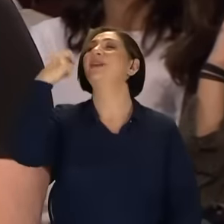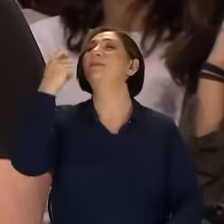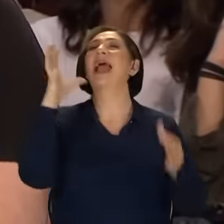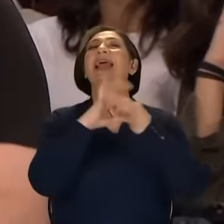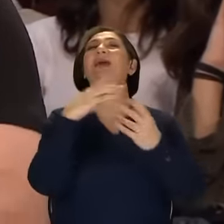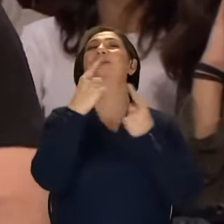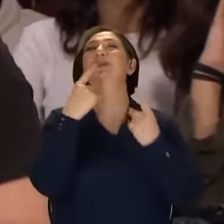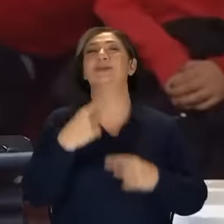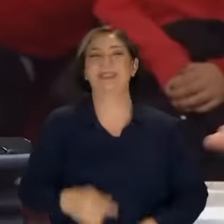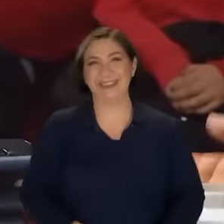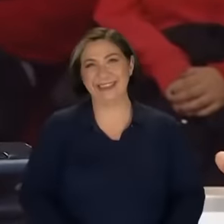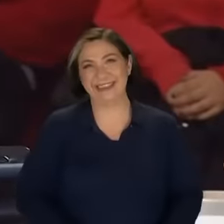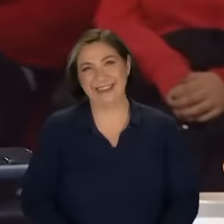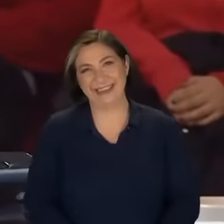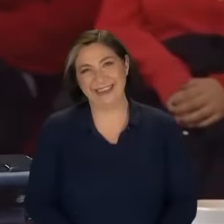ilgili konuşuyorum.